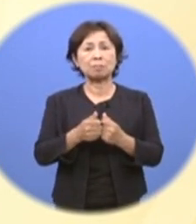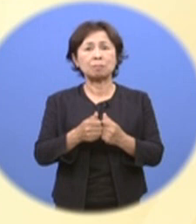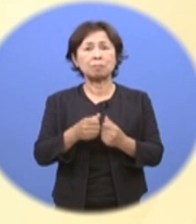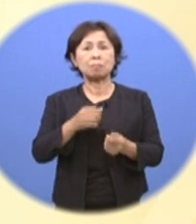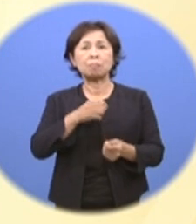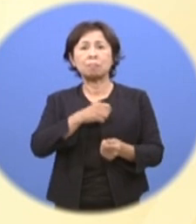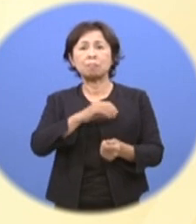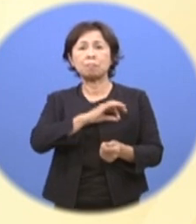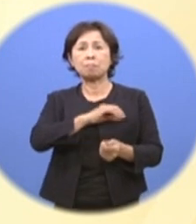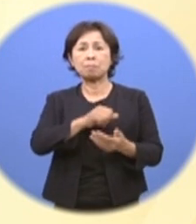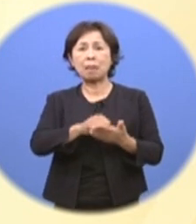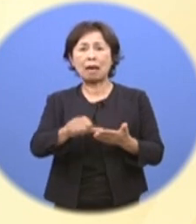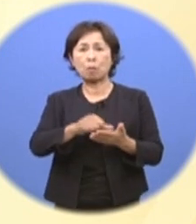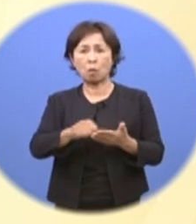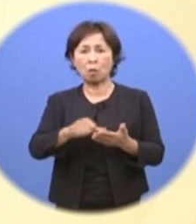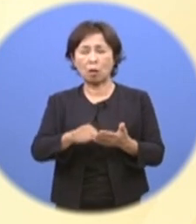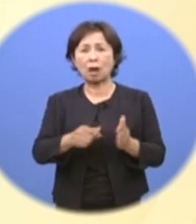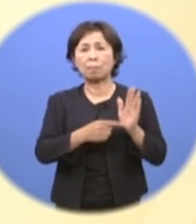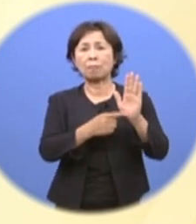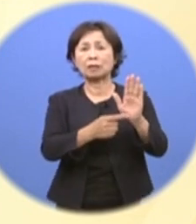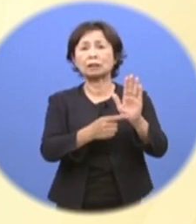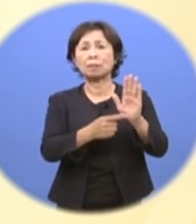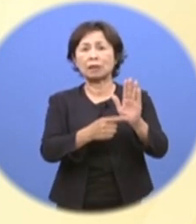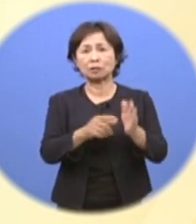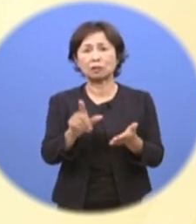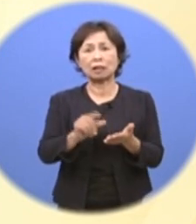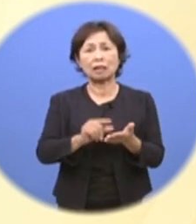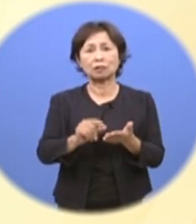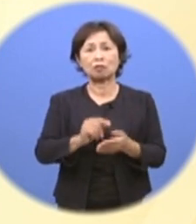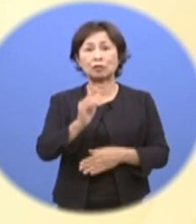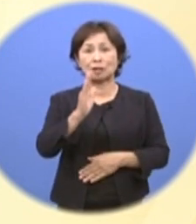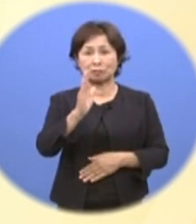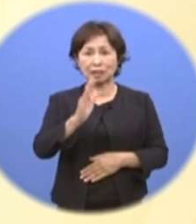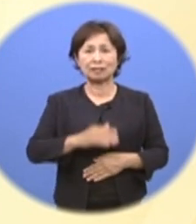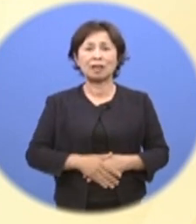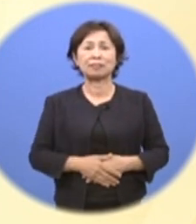開しておりますのでご活用ください。